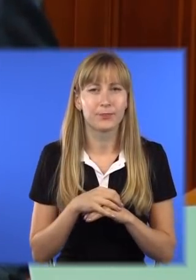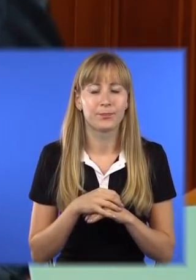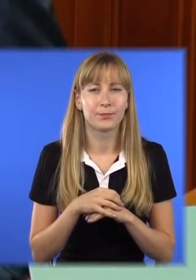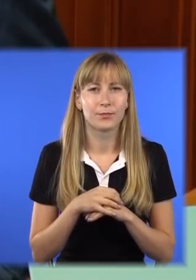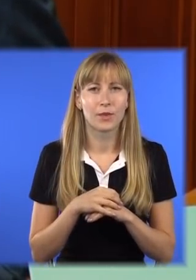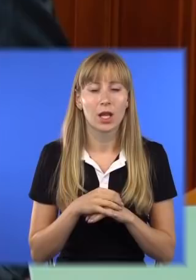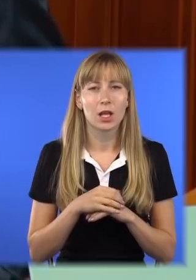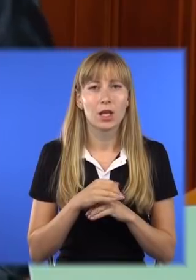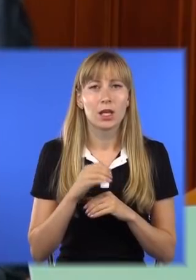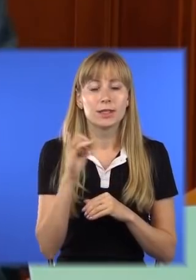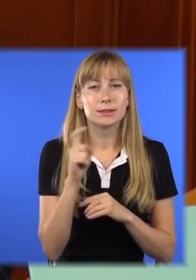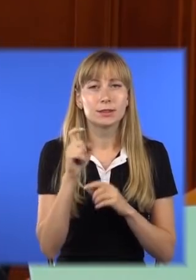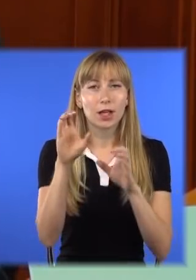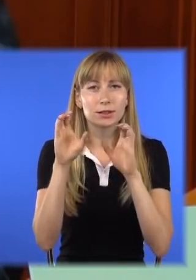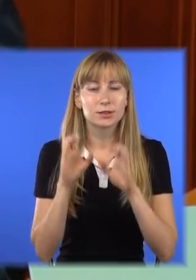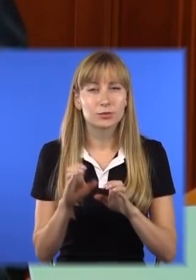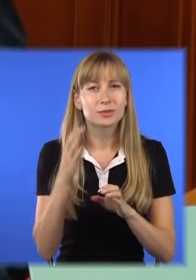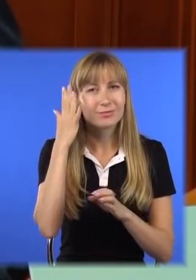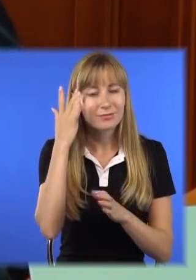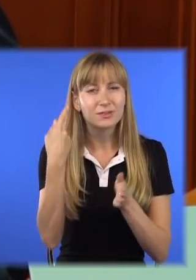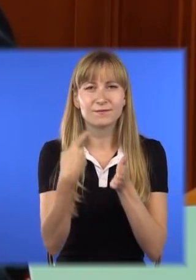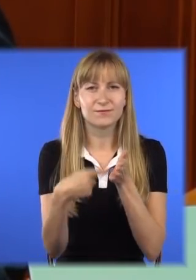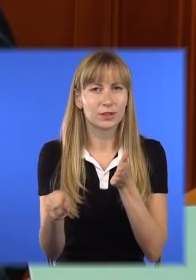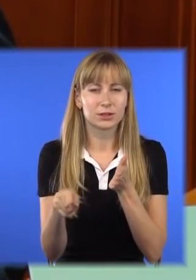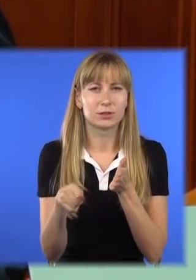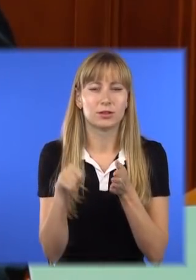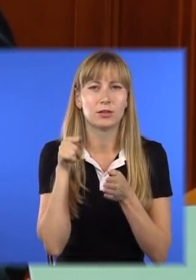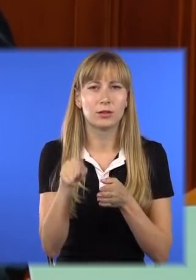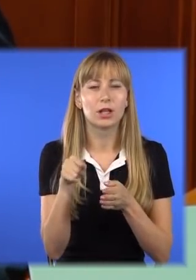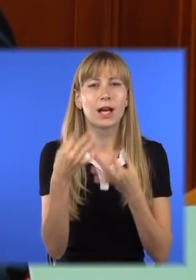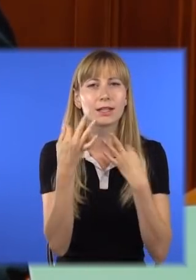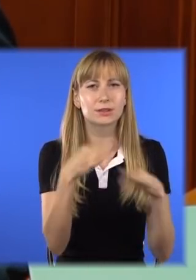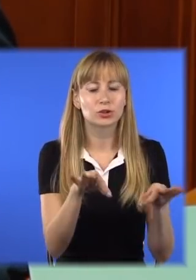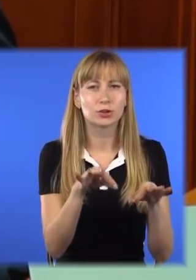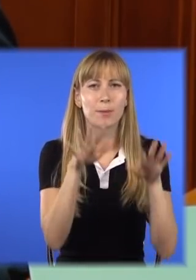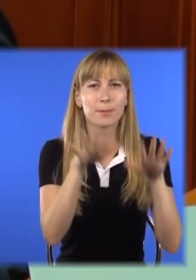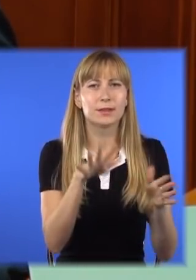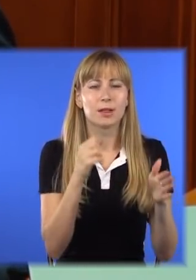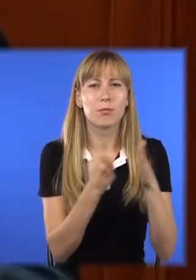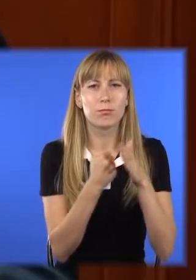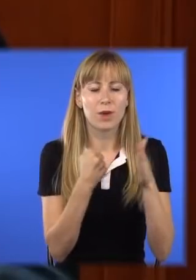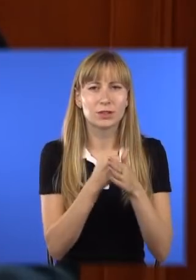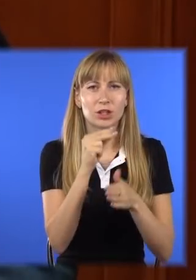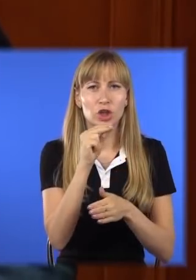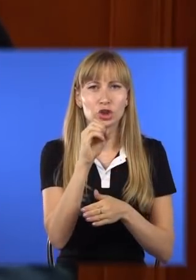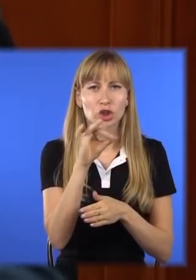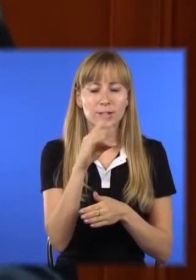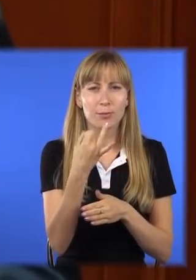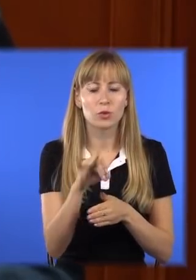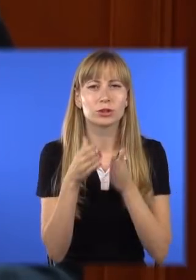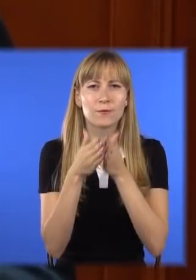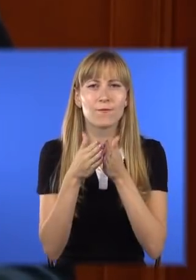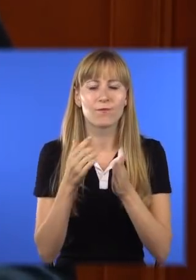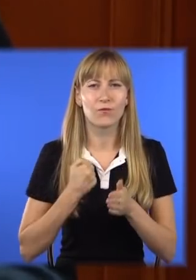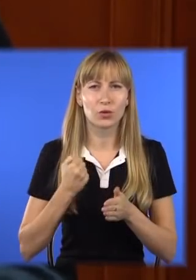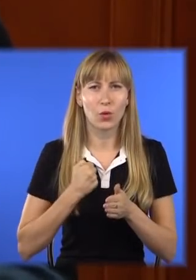Конституції пропонується викреслити норму, яка дозволяє базування Чорноморського флоту в Україні. Після того, як ми